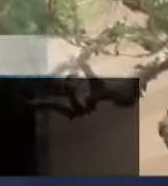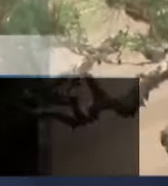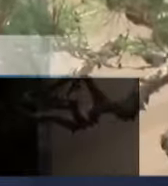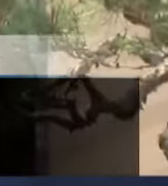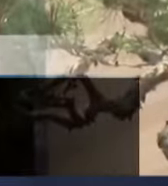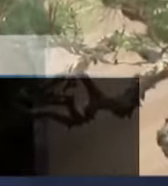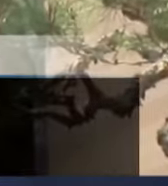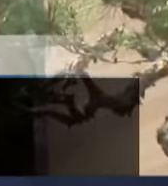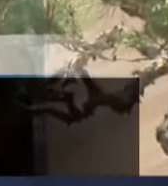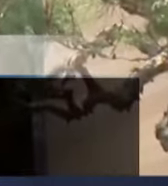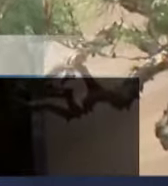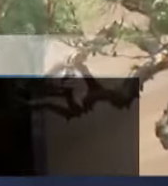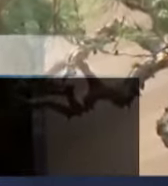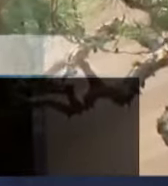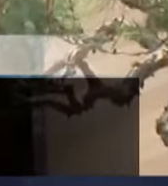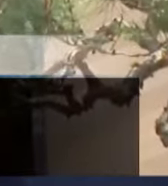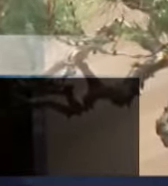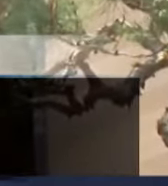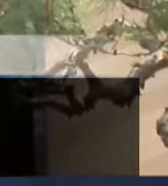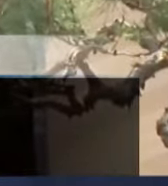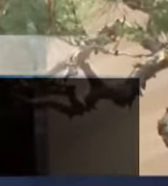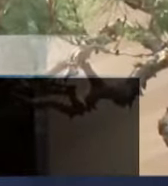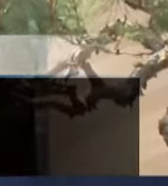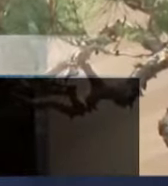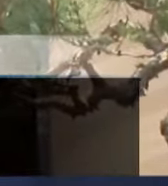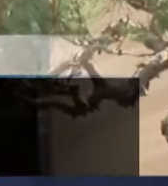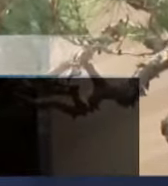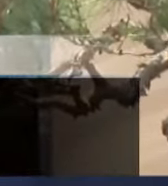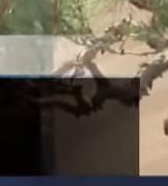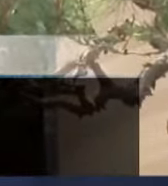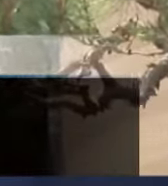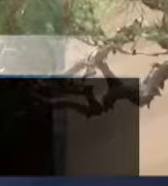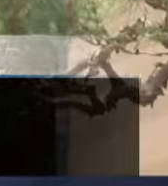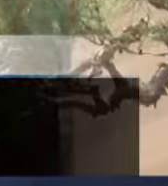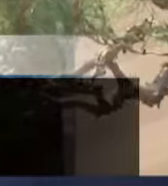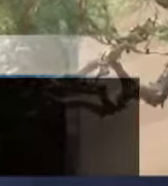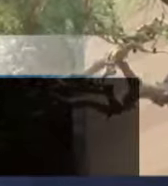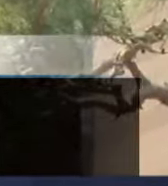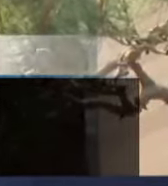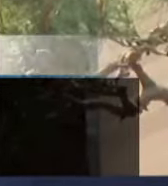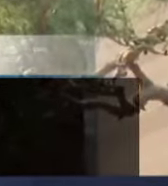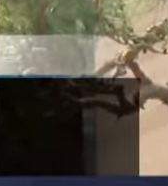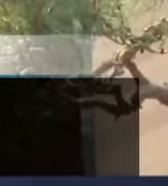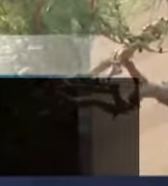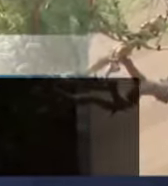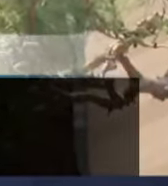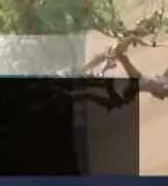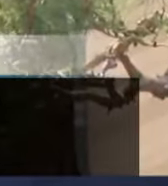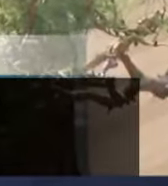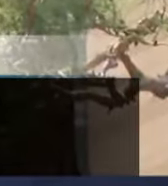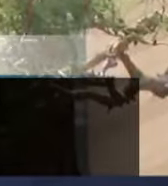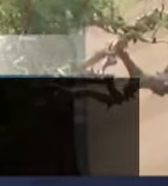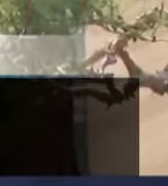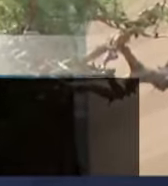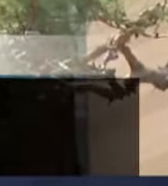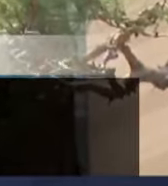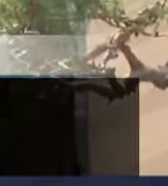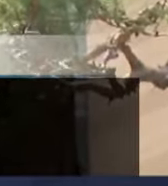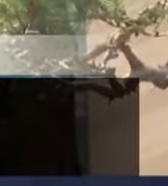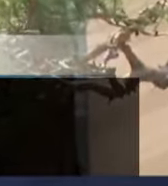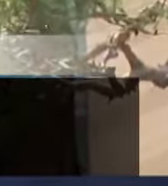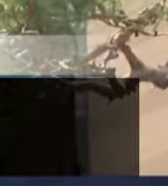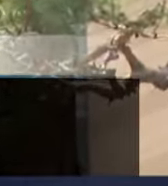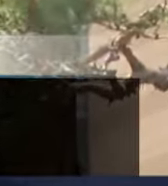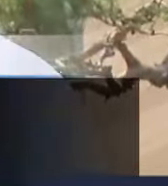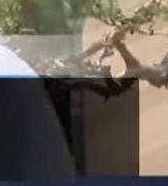이재명 대표가 오늘 서초동 법정에 대장동 비리에 재판을 받기 위해 출석했습니다. 그 출석하기에 앞서서